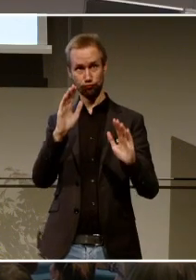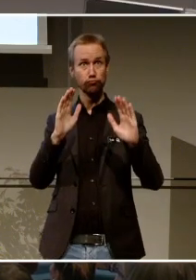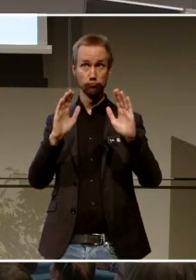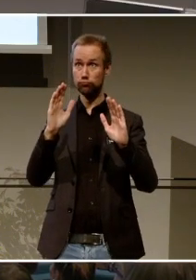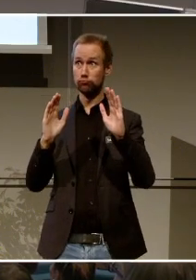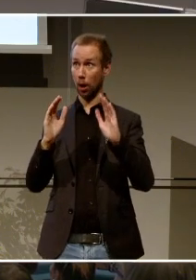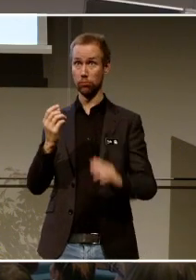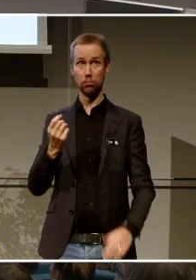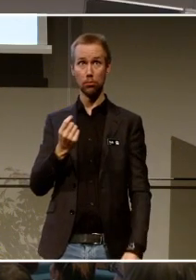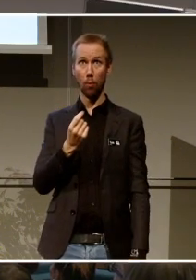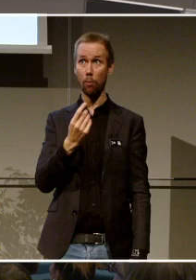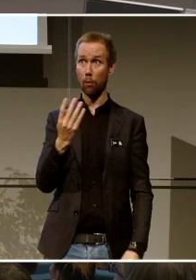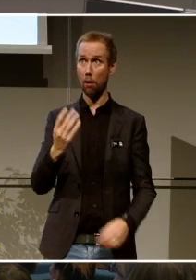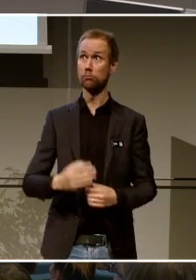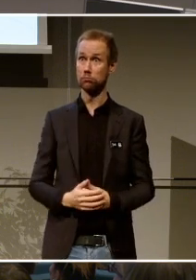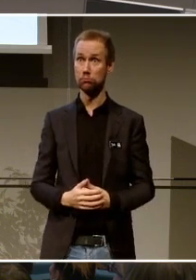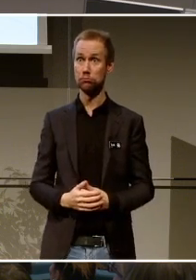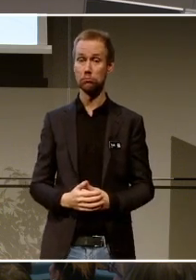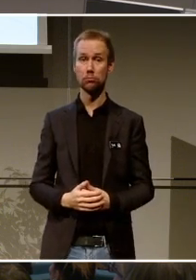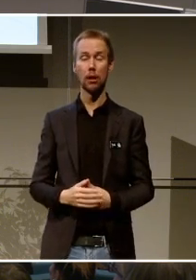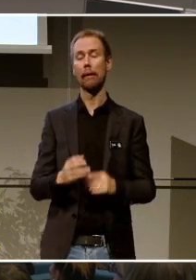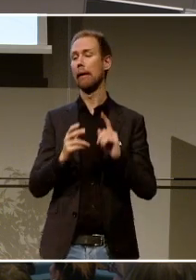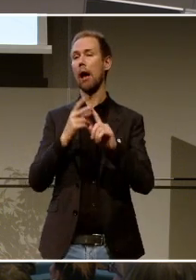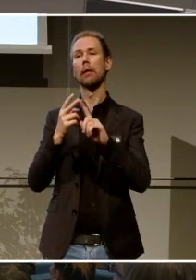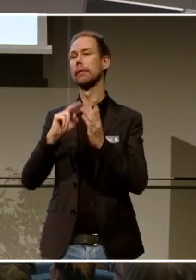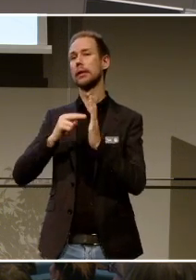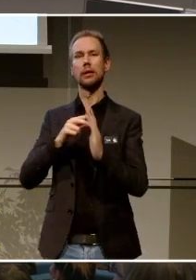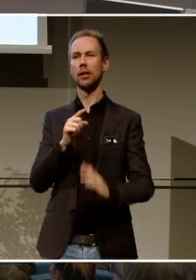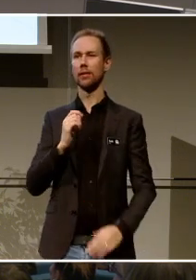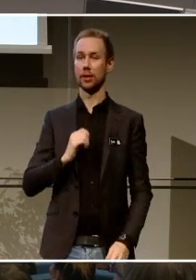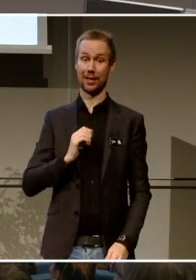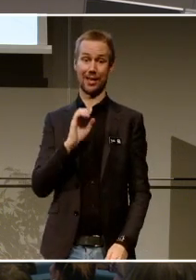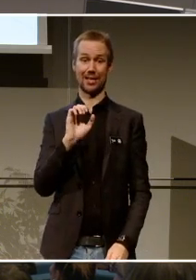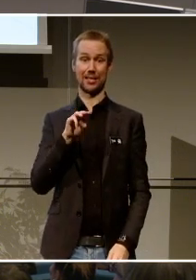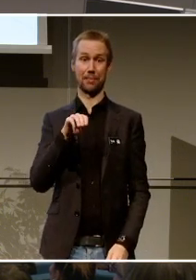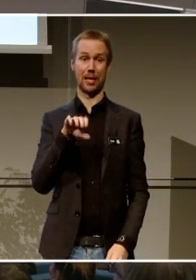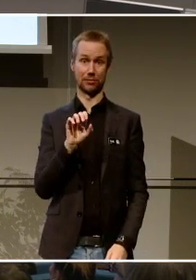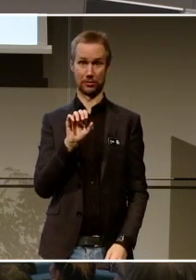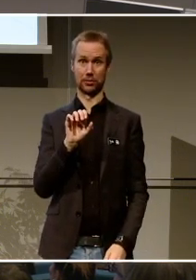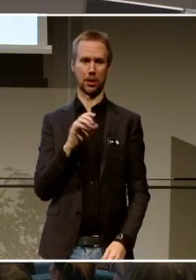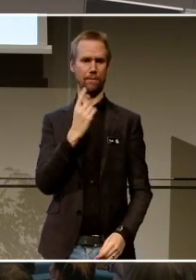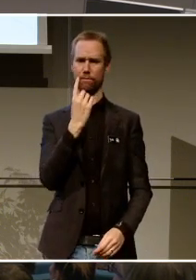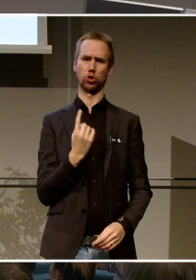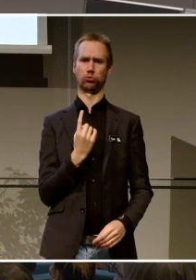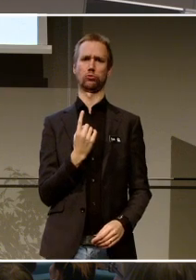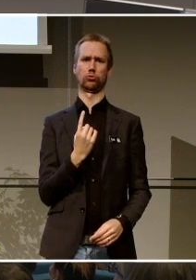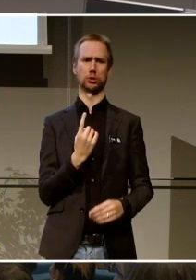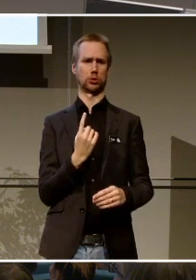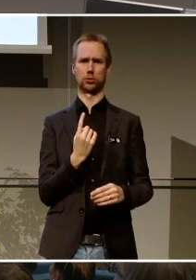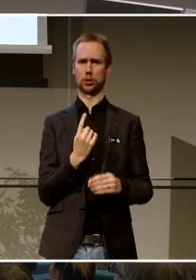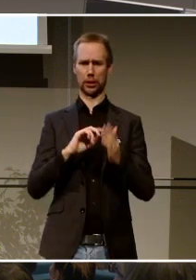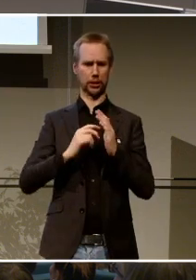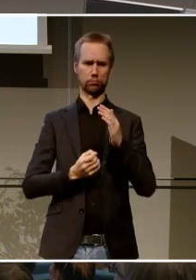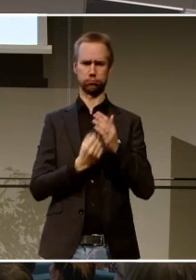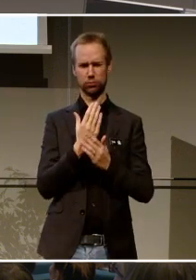Några i alla fall. Ja. Eller annan teknik som ni använder. SMS som var den första ursprungliga tekniken för att vi sen använder en massa